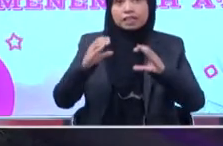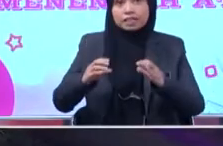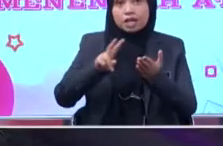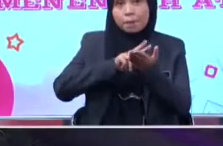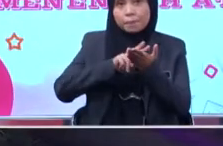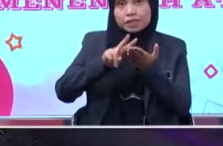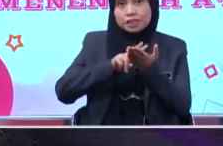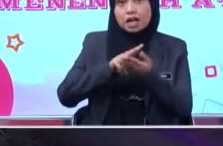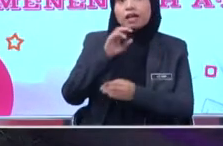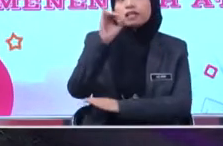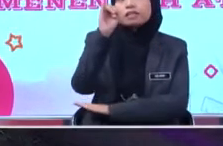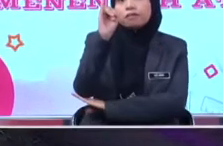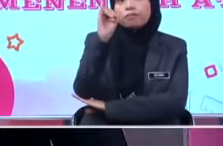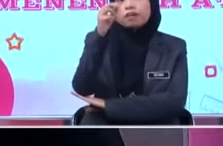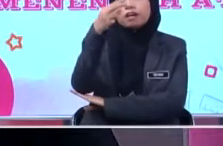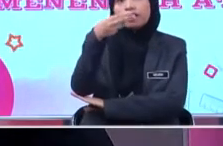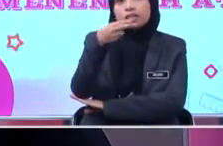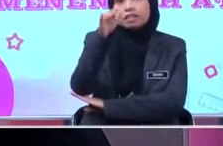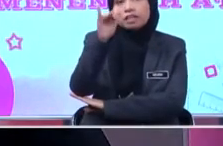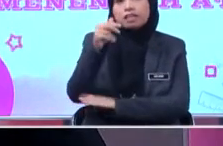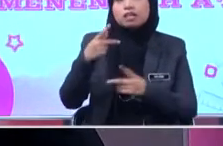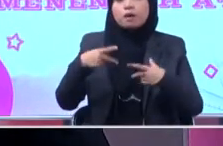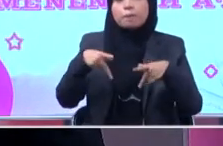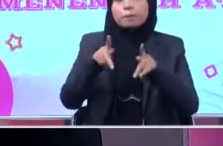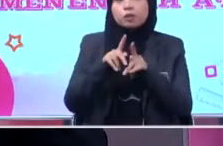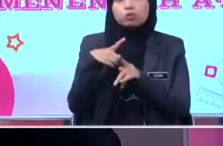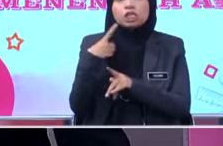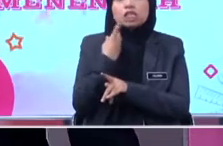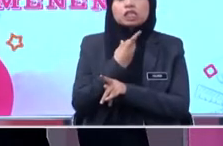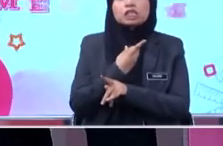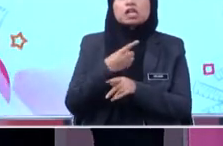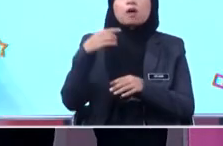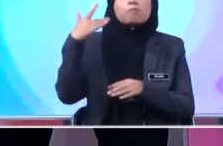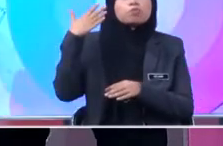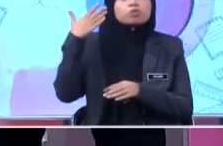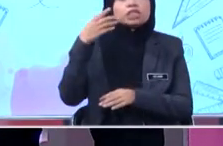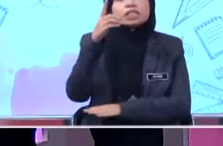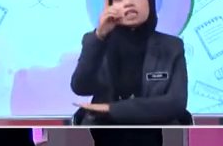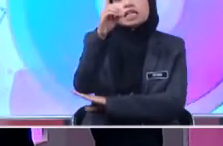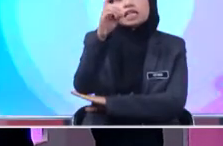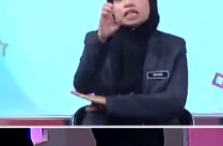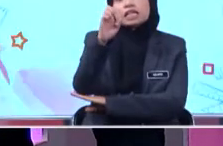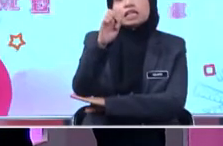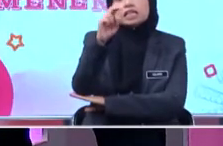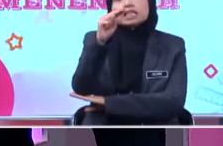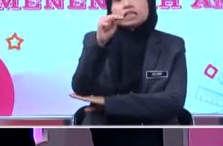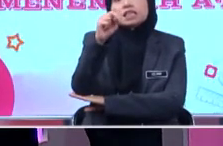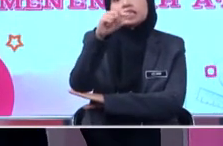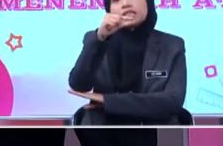Haqiqi yang perlu kita bunyi dengung ada modem ada di getaran pada